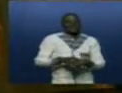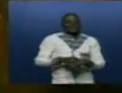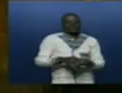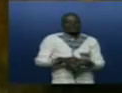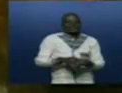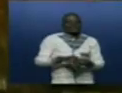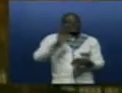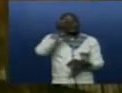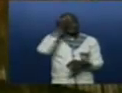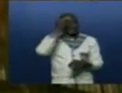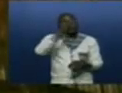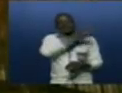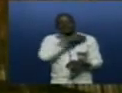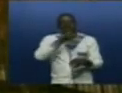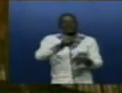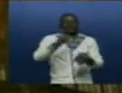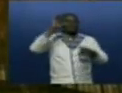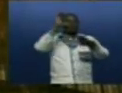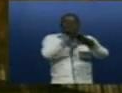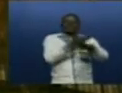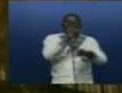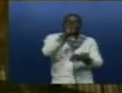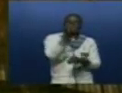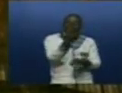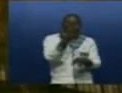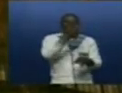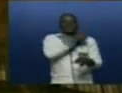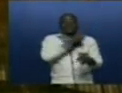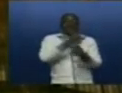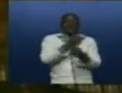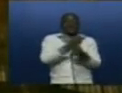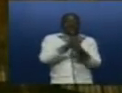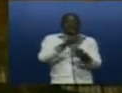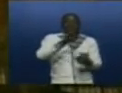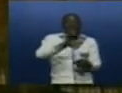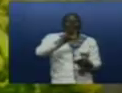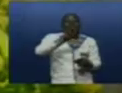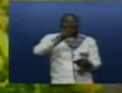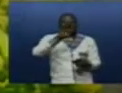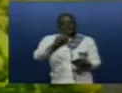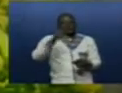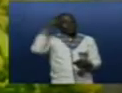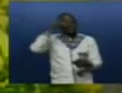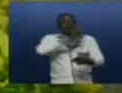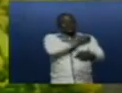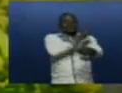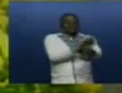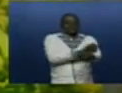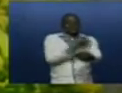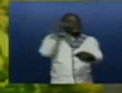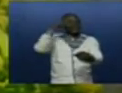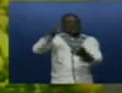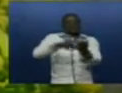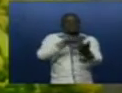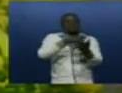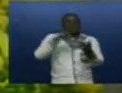L'administration Trump expulse 15 employés de l'ambassade de Cuba à Washington, provoquant la colère des autorités de la Havane. Une crise diplomatique qui serait la conséquence directe